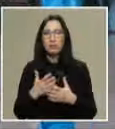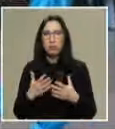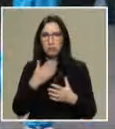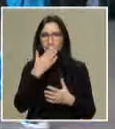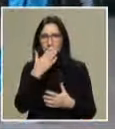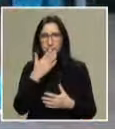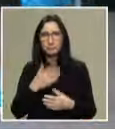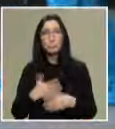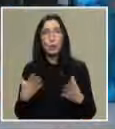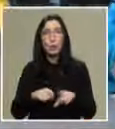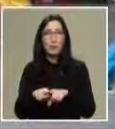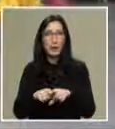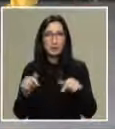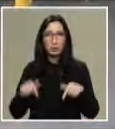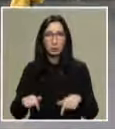нови приятелства.